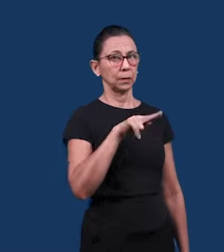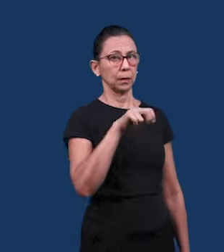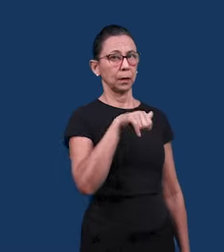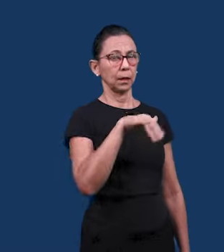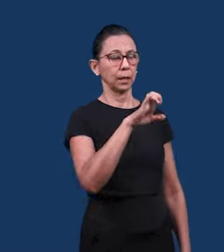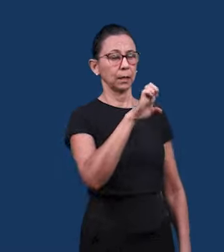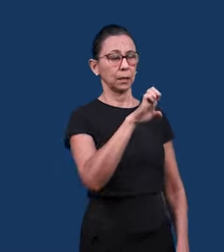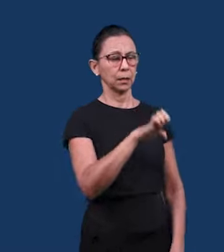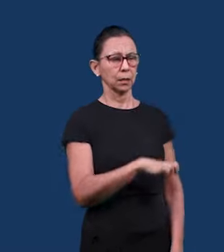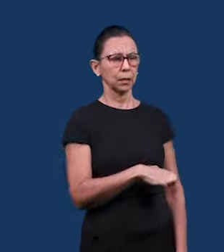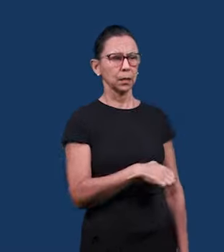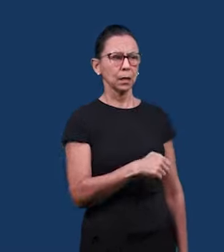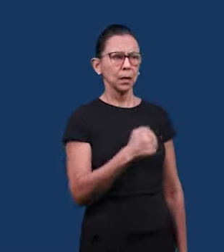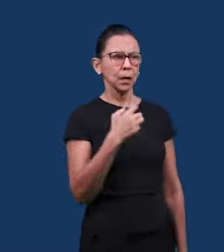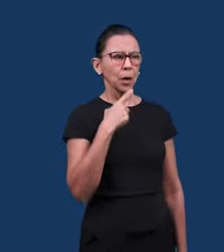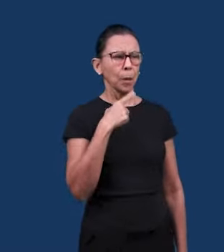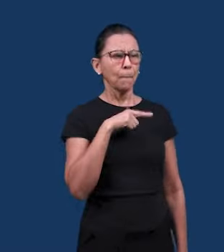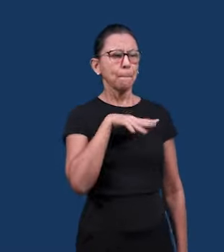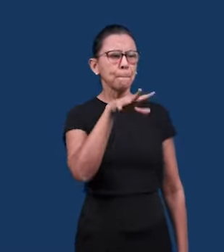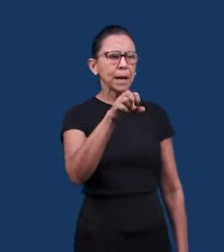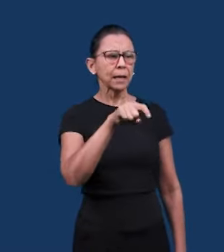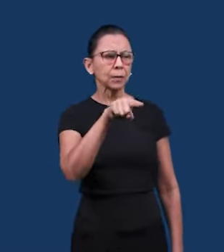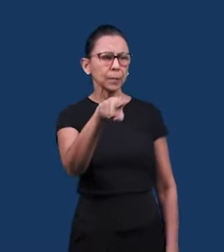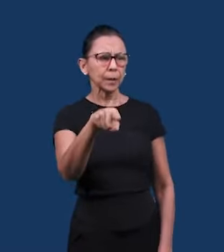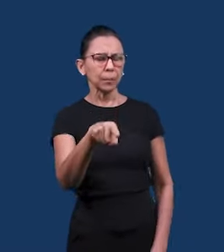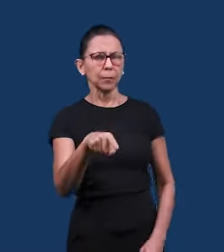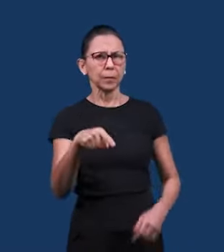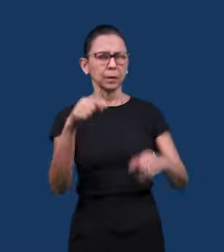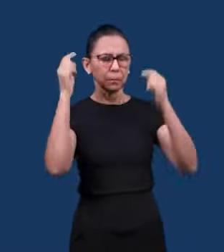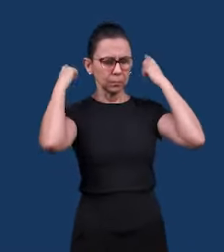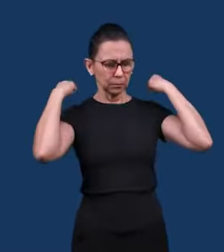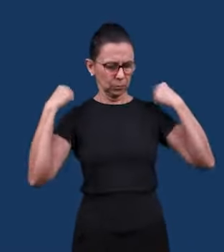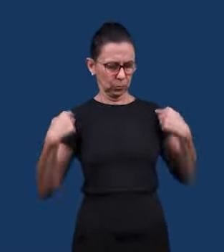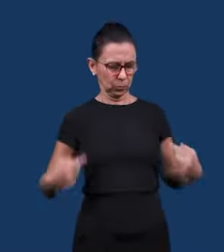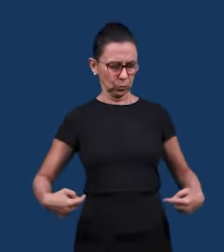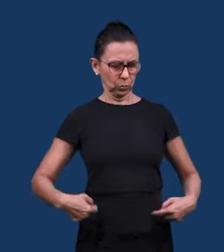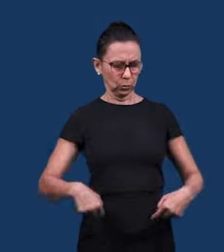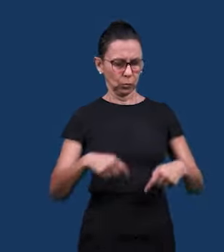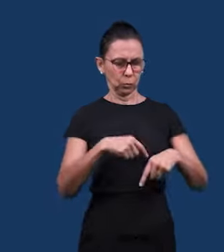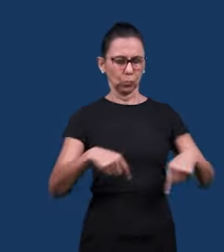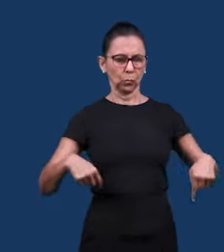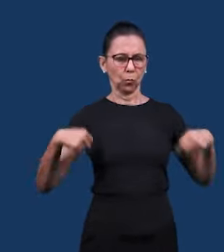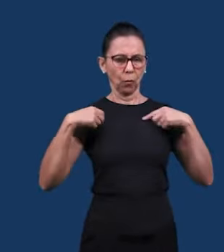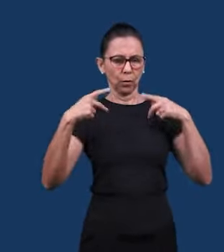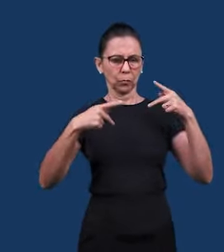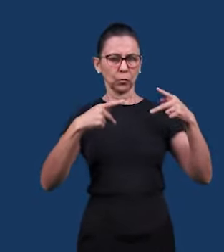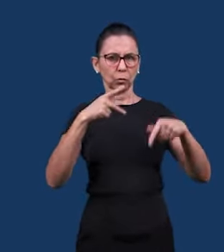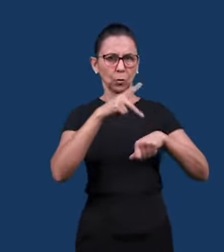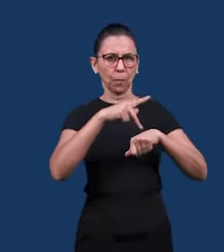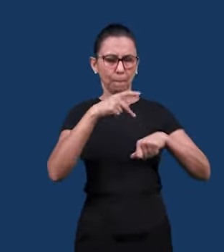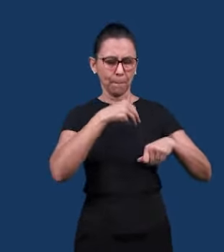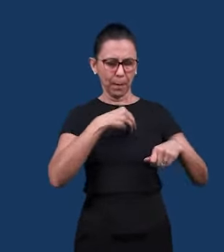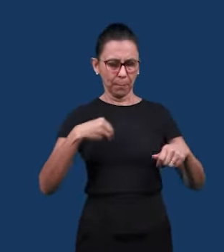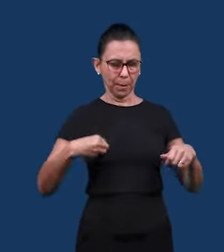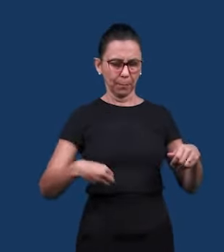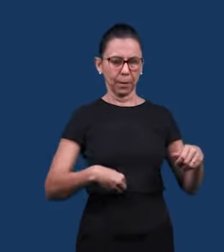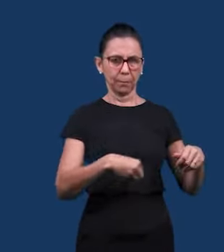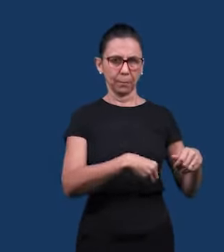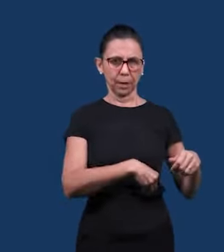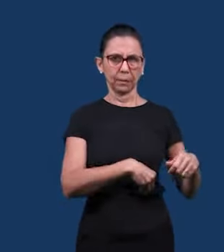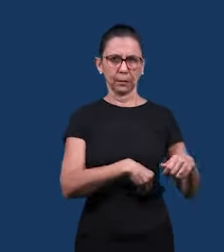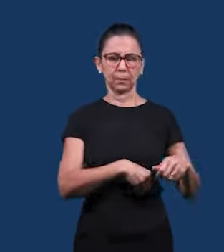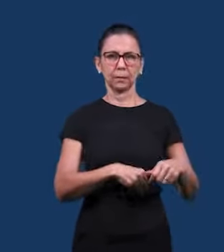И сказал Давид Афиафару, священнику, сыну Ахимелехому, принеси мне ефод. И